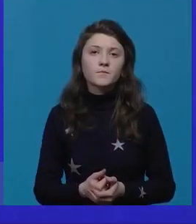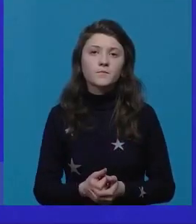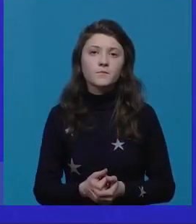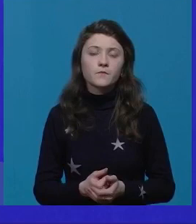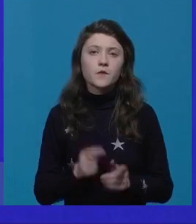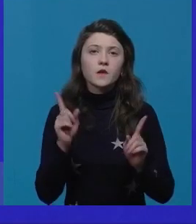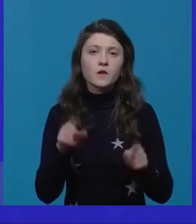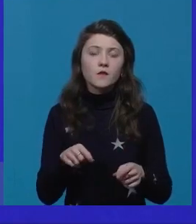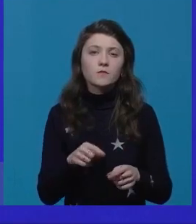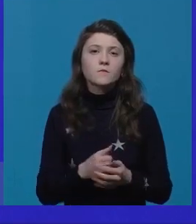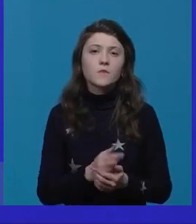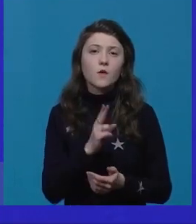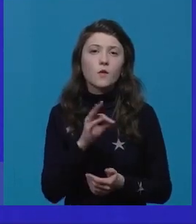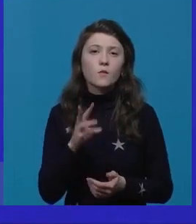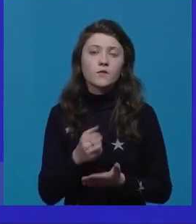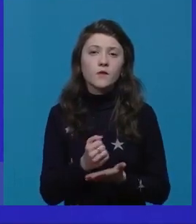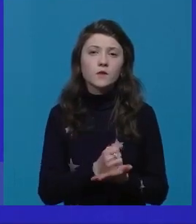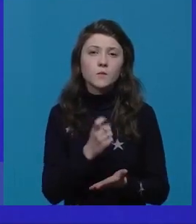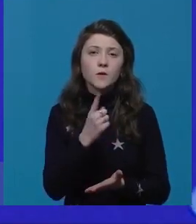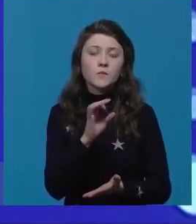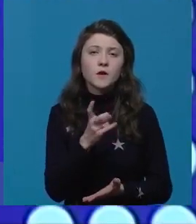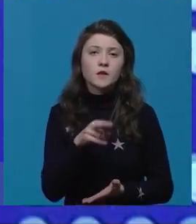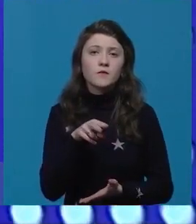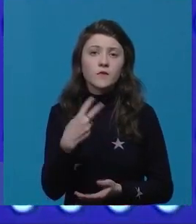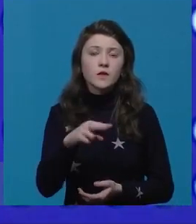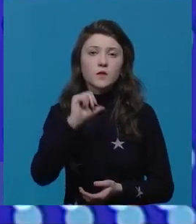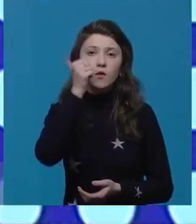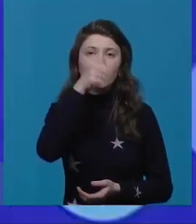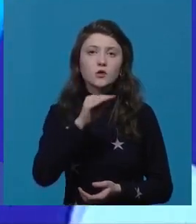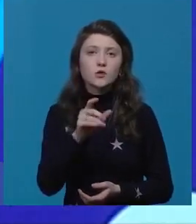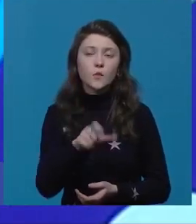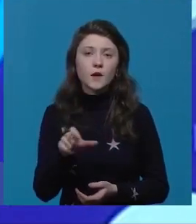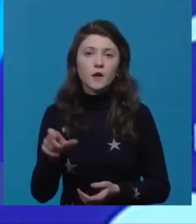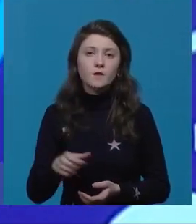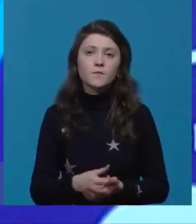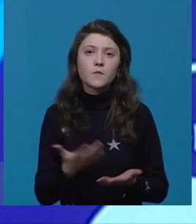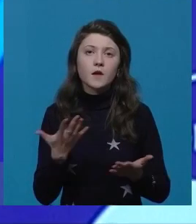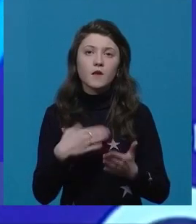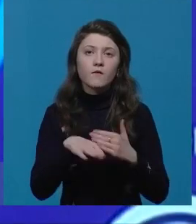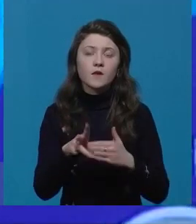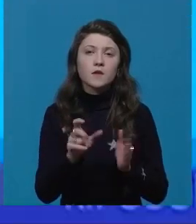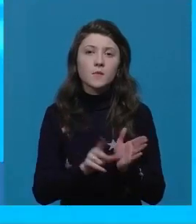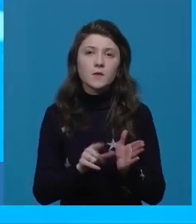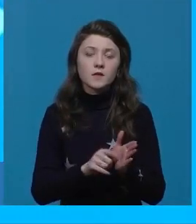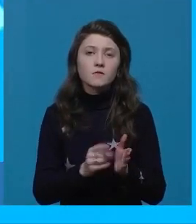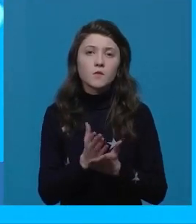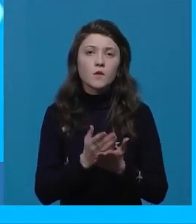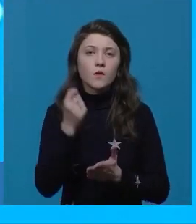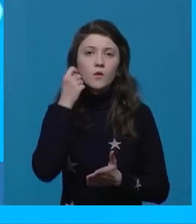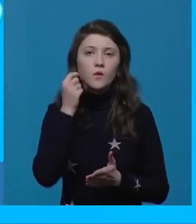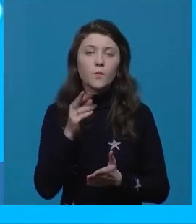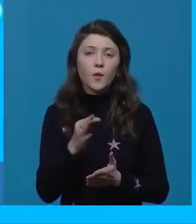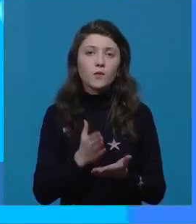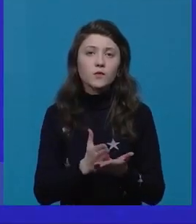Також члени виконкому ухвалили, що з 1 березня 2020 року житомиряни, які вийшли на пенсію за вислугою років, по досягненню